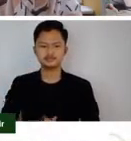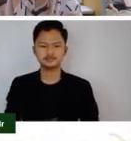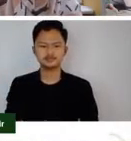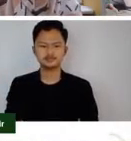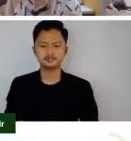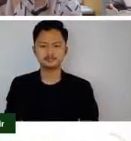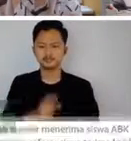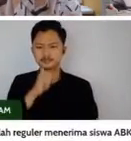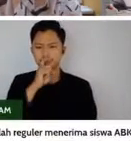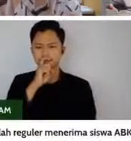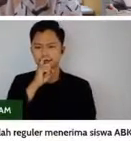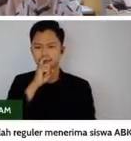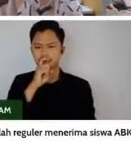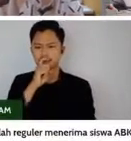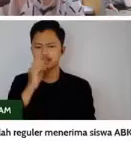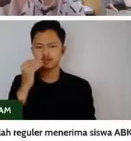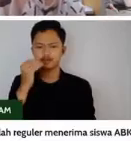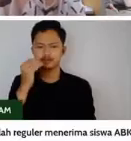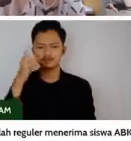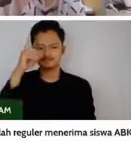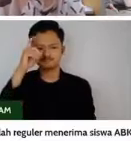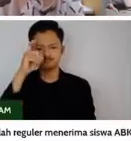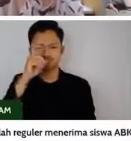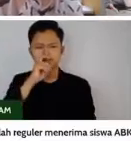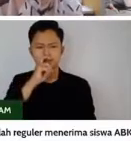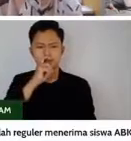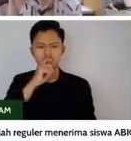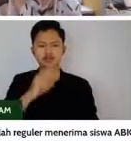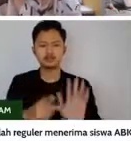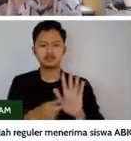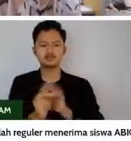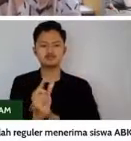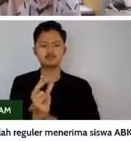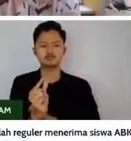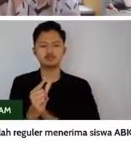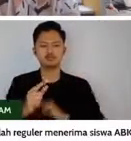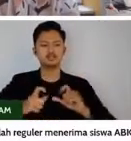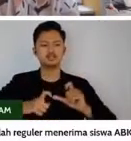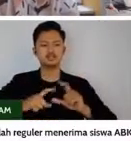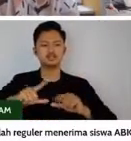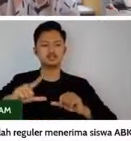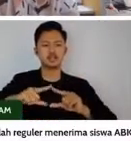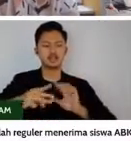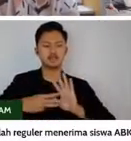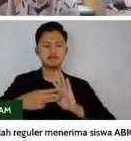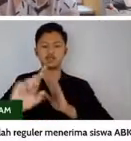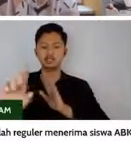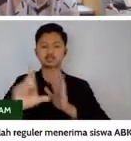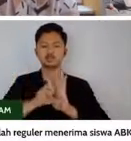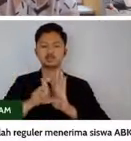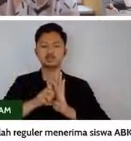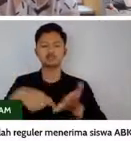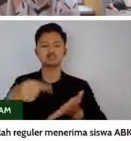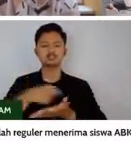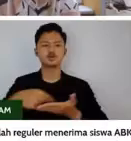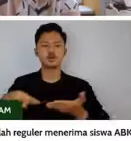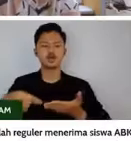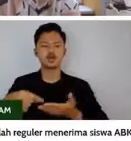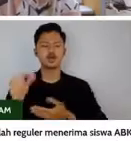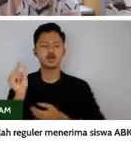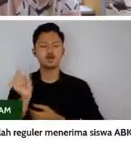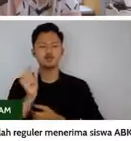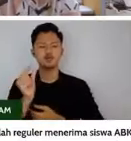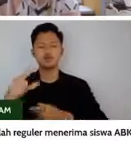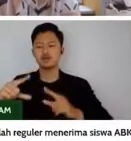Bapak nih ya, kalau dari gambarnya Bapak soalnya, Bapak Nur Salam. Jika sekolah reguler menerima siswa ABK menjadi